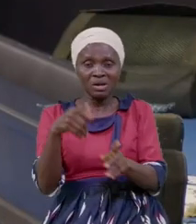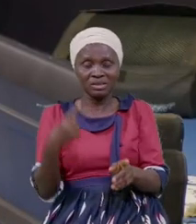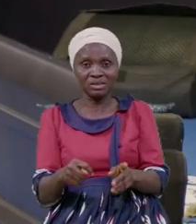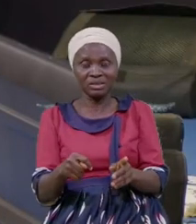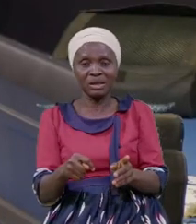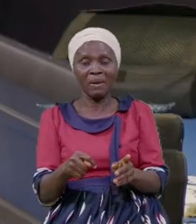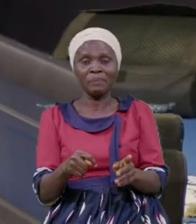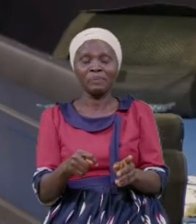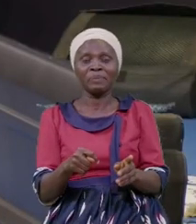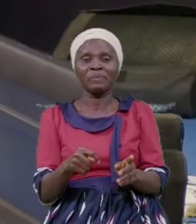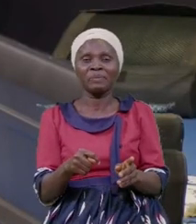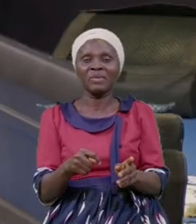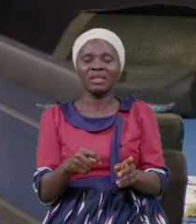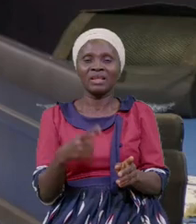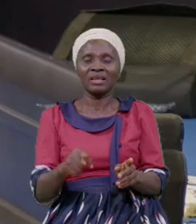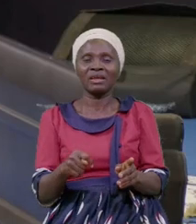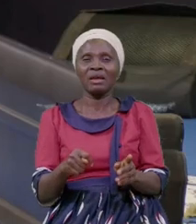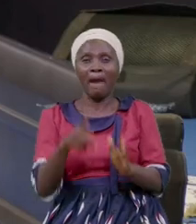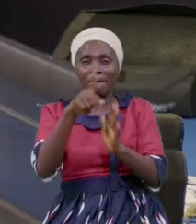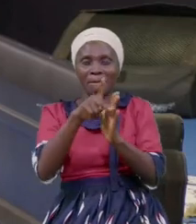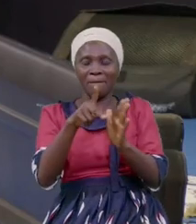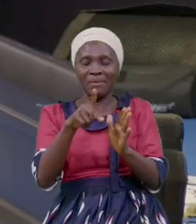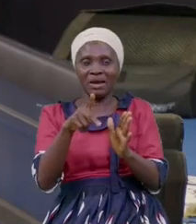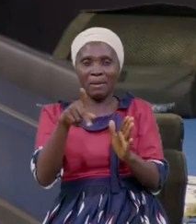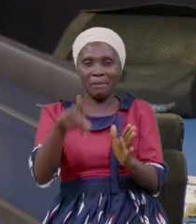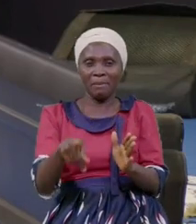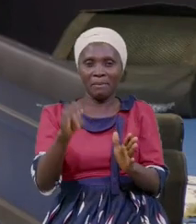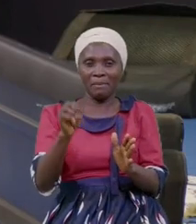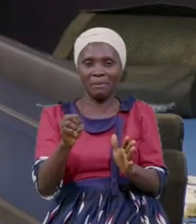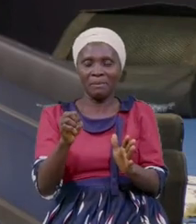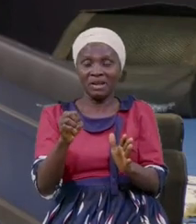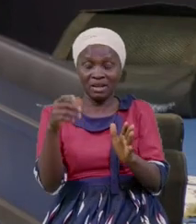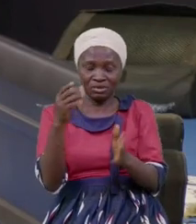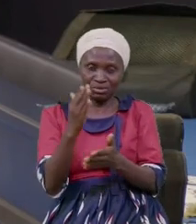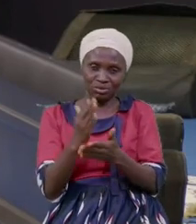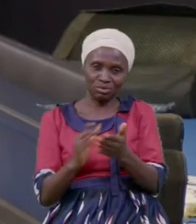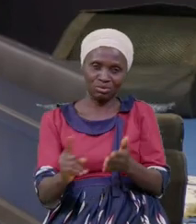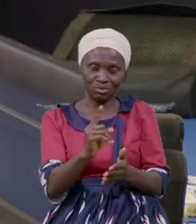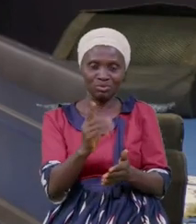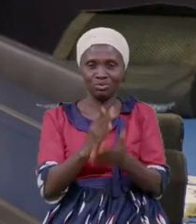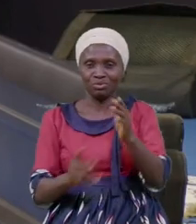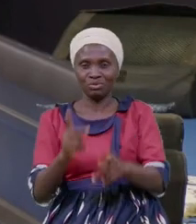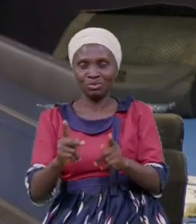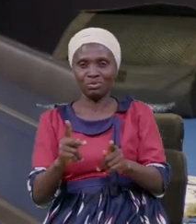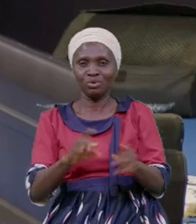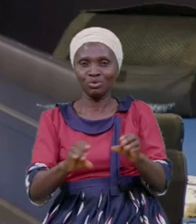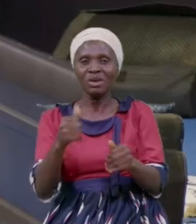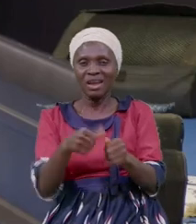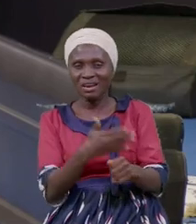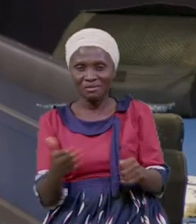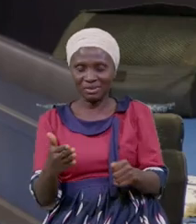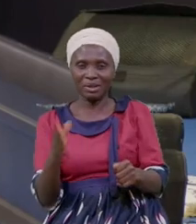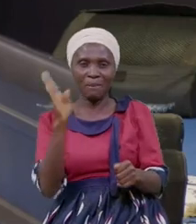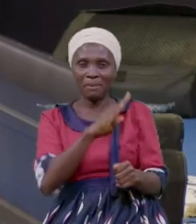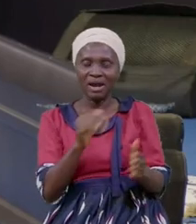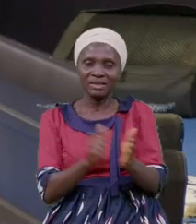les personnages qui sont des gens de crainte ne sont plus là tous ceux